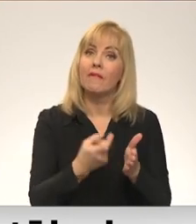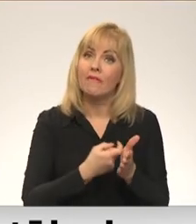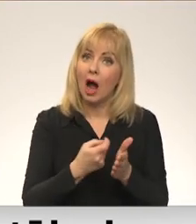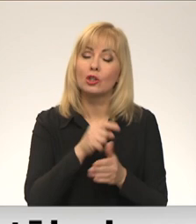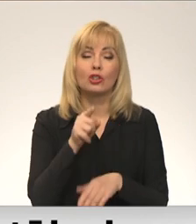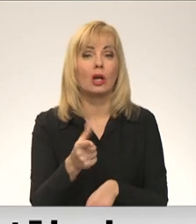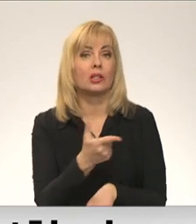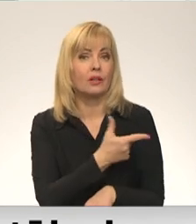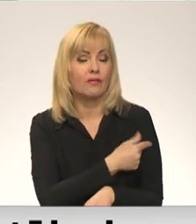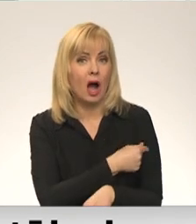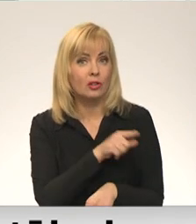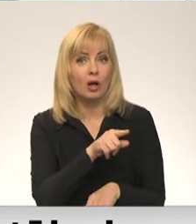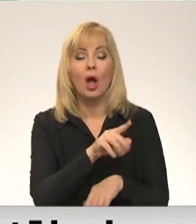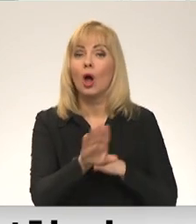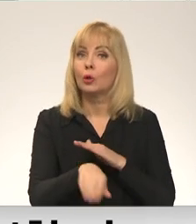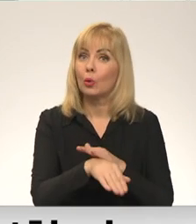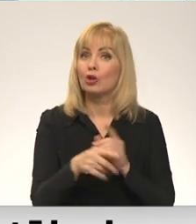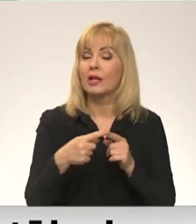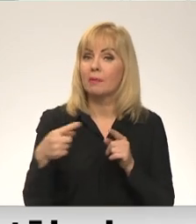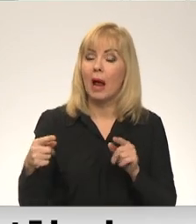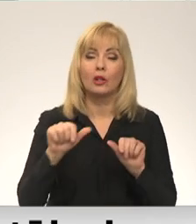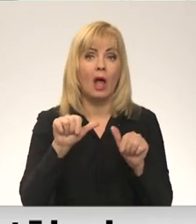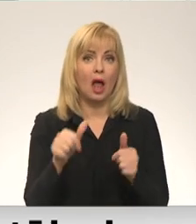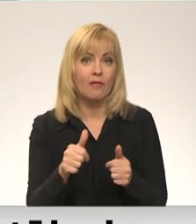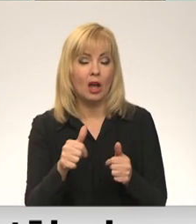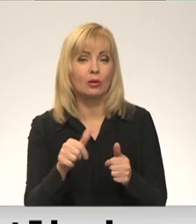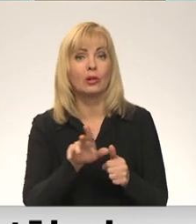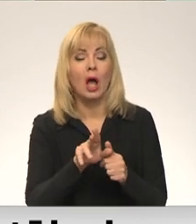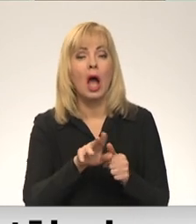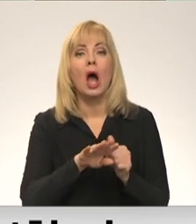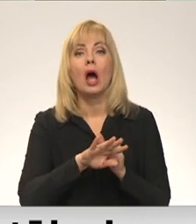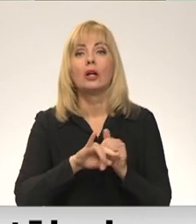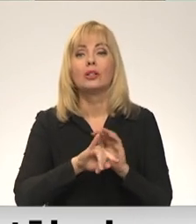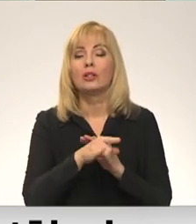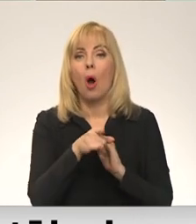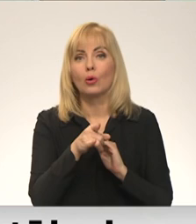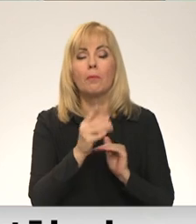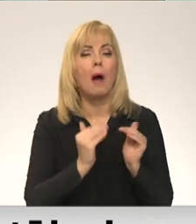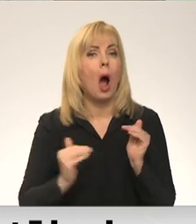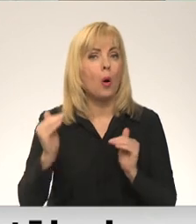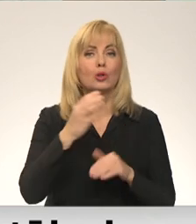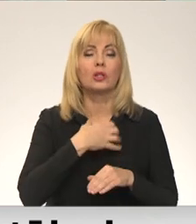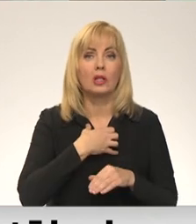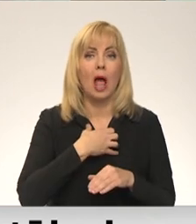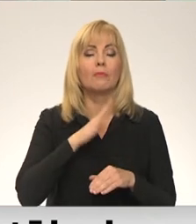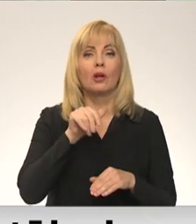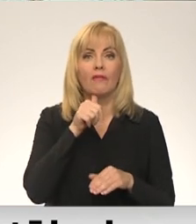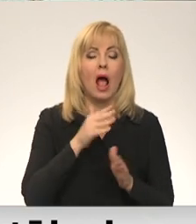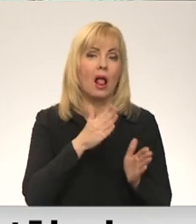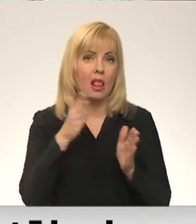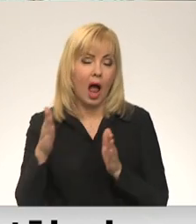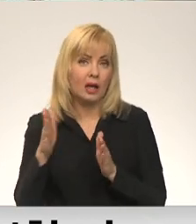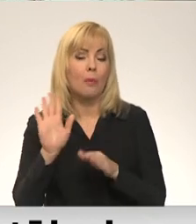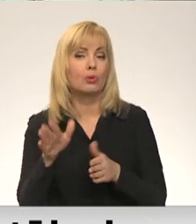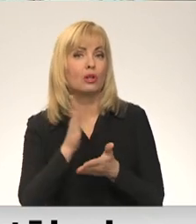šis vakcinēšanās tukšais periods neveidosies par caurumu, jeb šo augstu saslimšanu, kurš pēc kāda laika būs jālāpa,